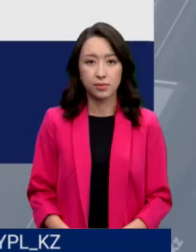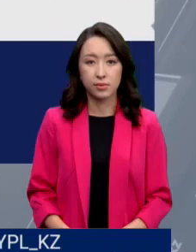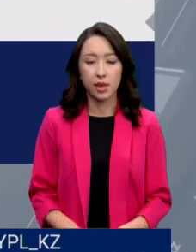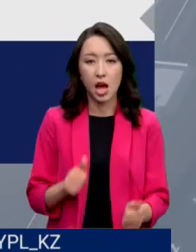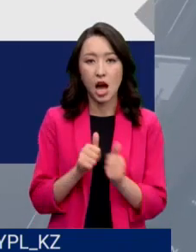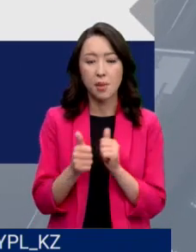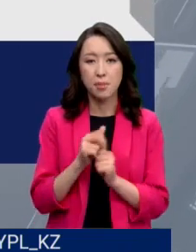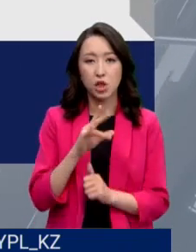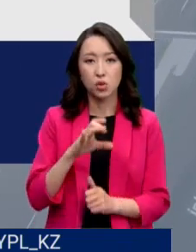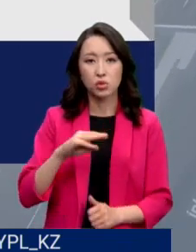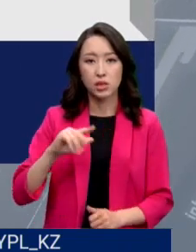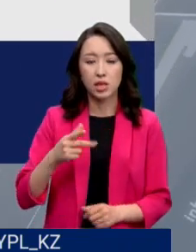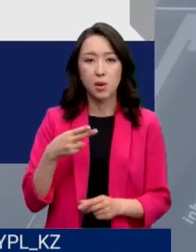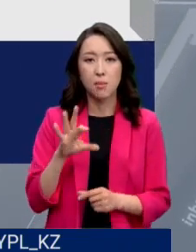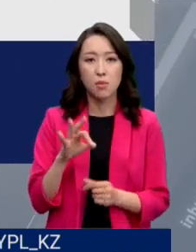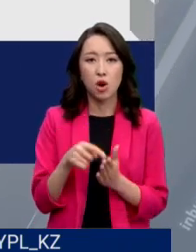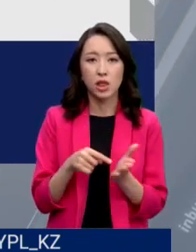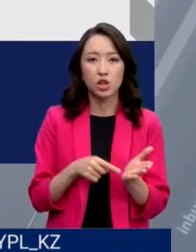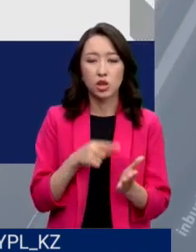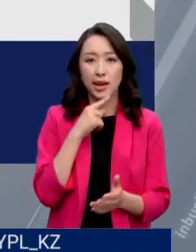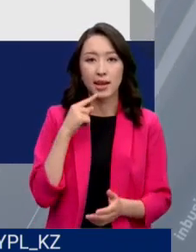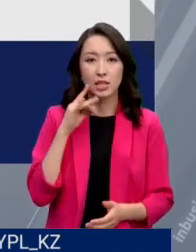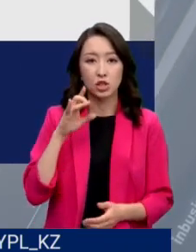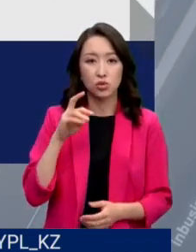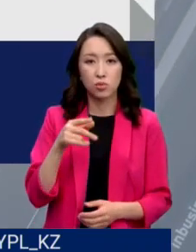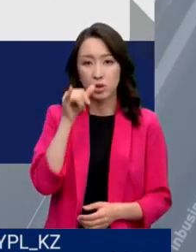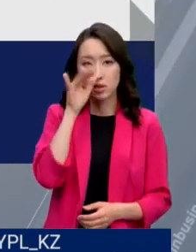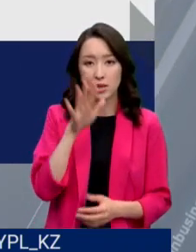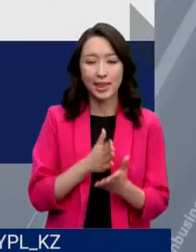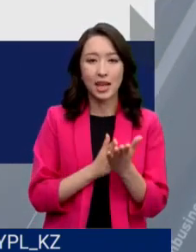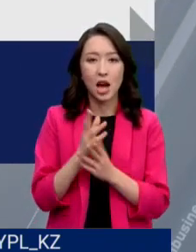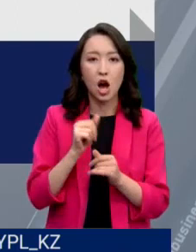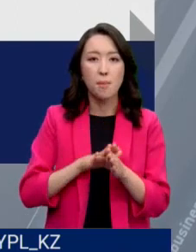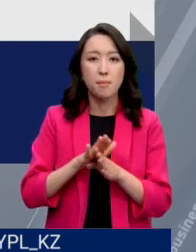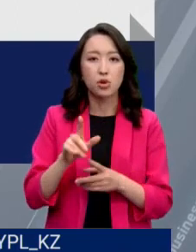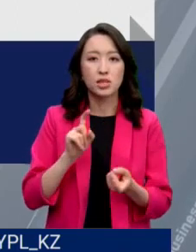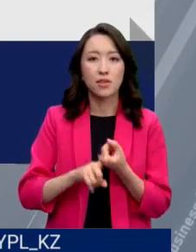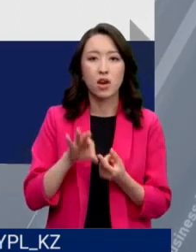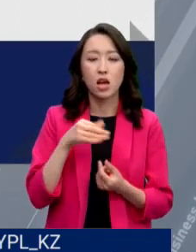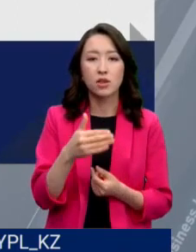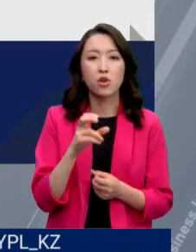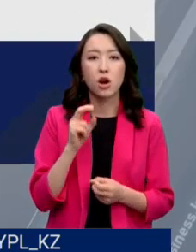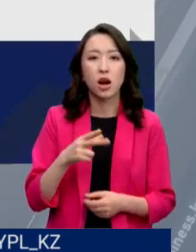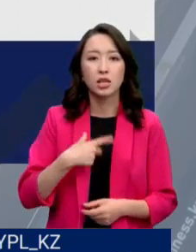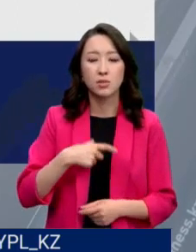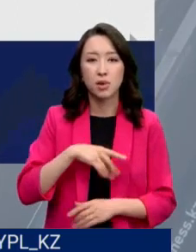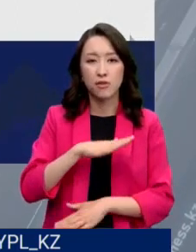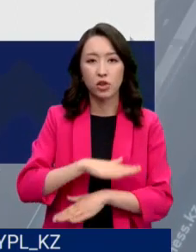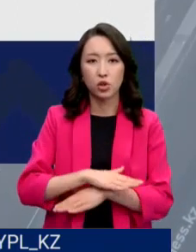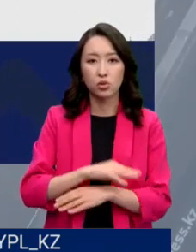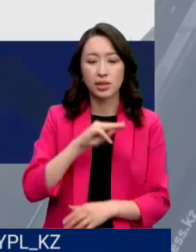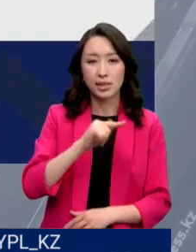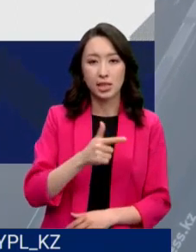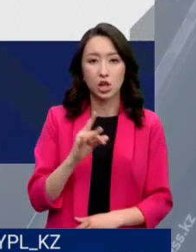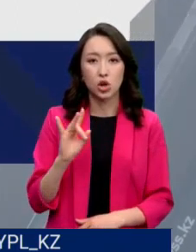Обменный курс тенге по отношению к российскому рублю не формируется напрямую, а полностью зависит от того, как ведут себя индивидуально тенге